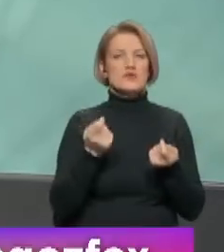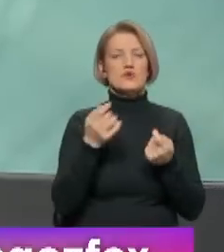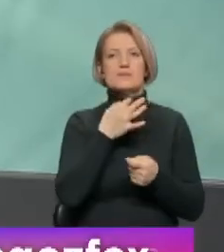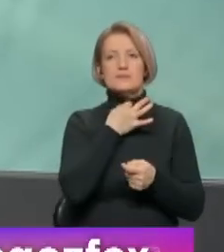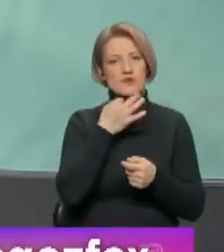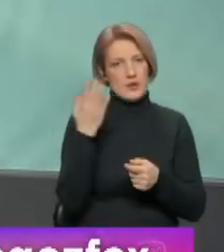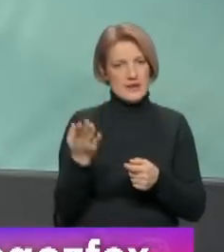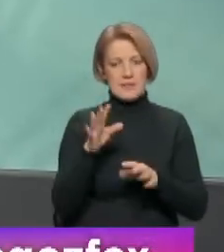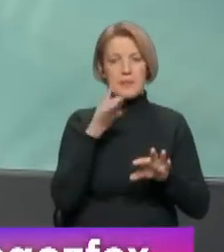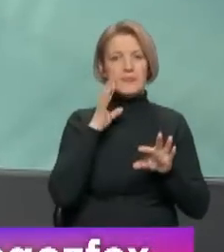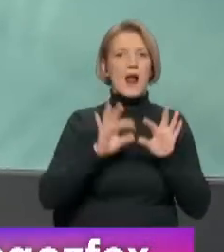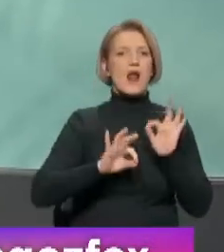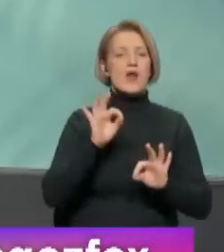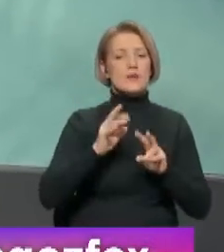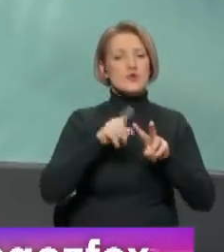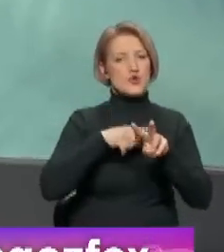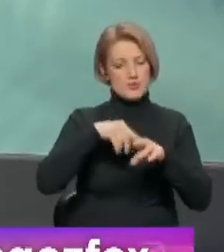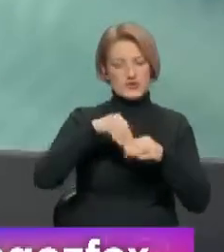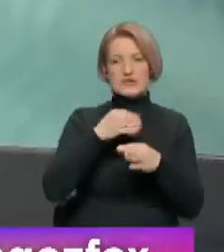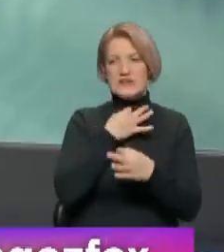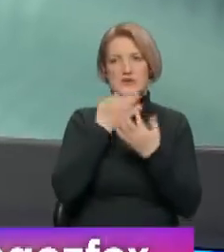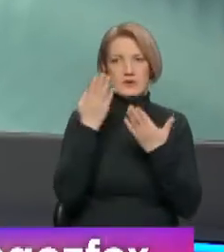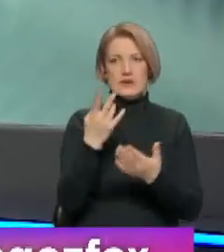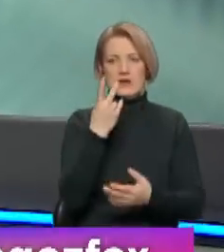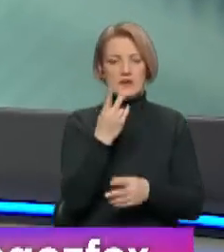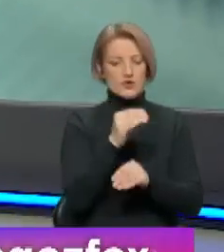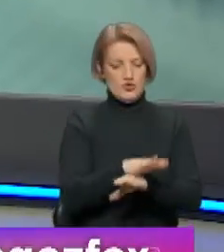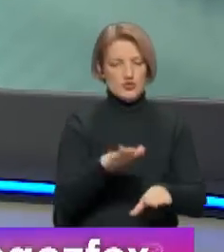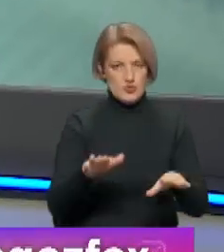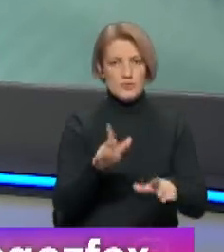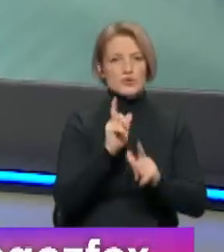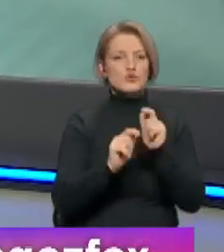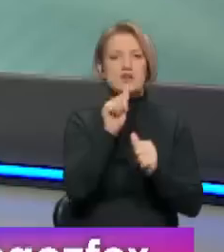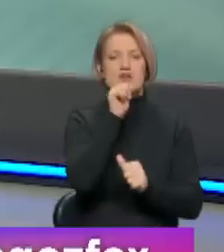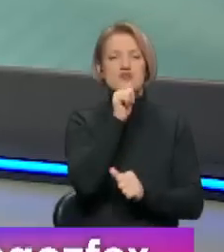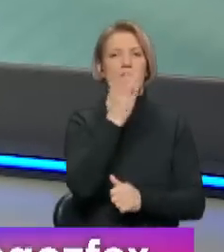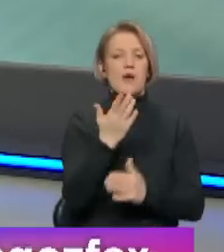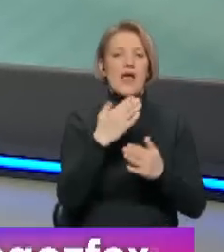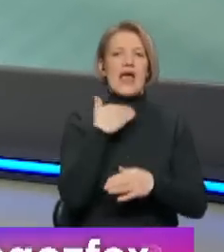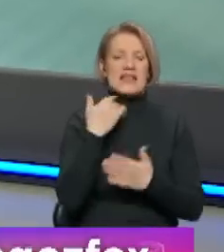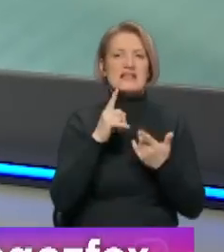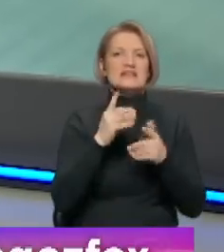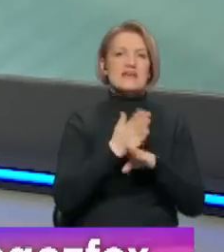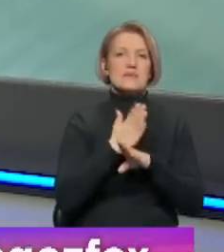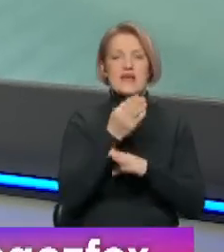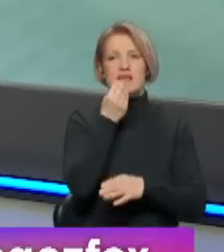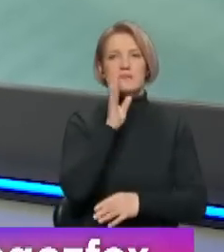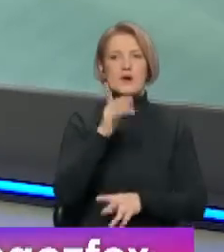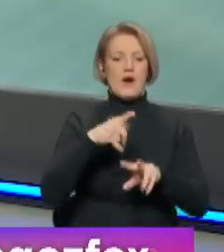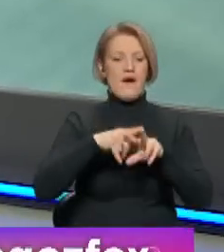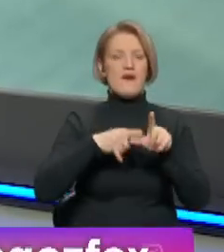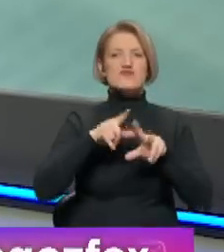ederim değerlendirmeniz için de yorumunuz için de işte Bakın iki Çocuğumda süt içemiyor et ve sebze yiyemiyor